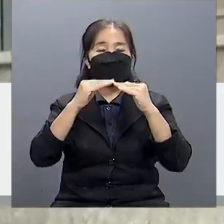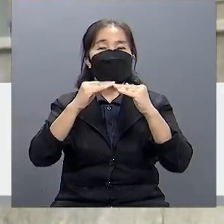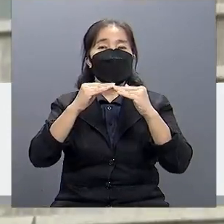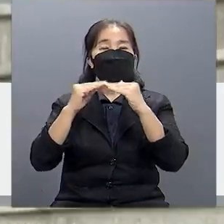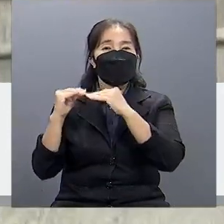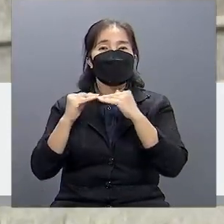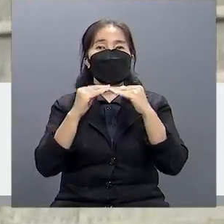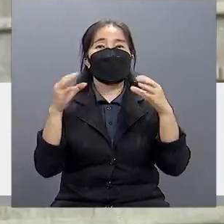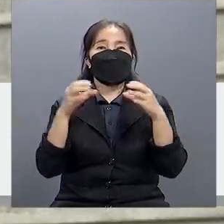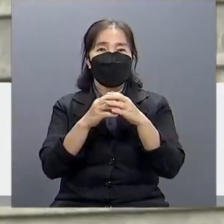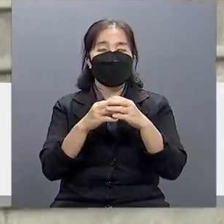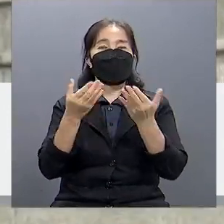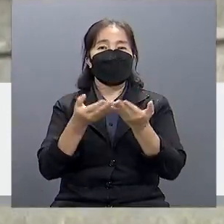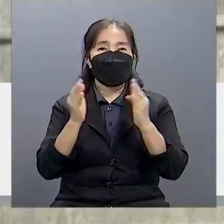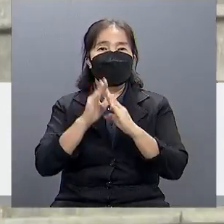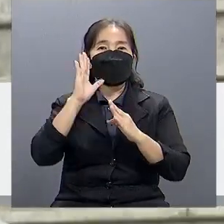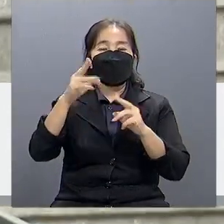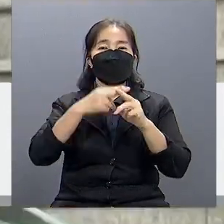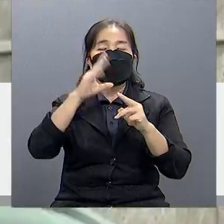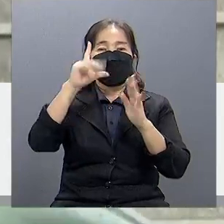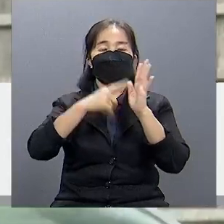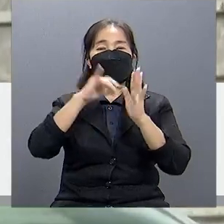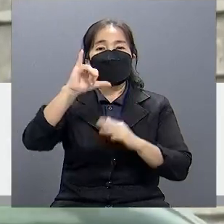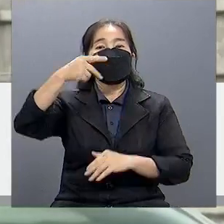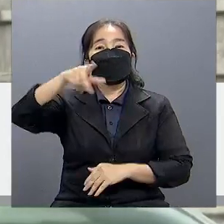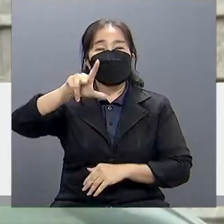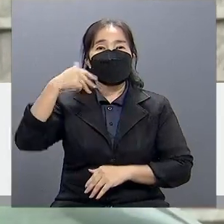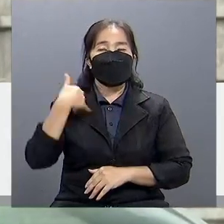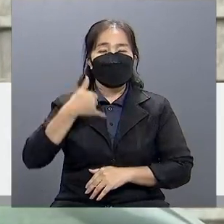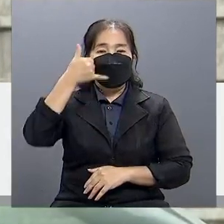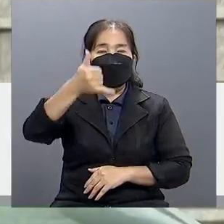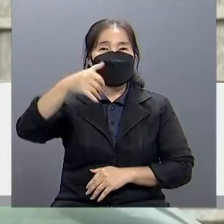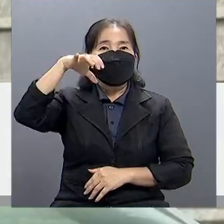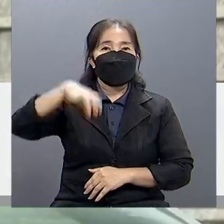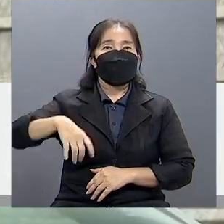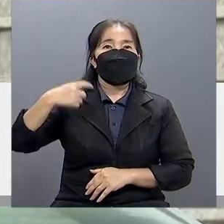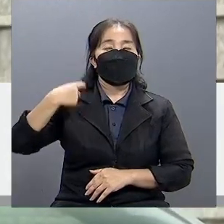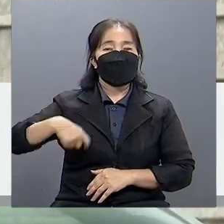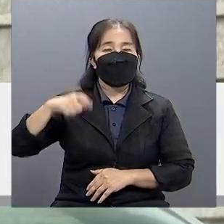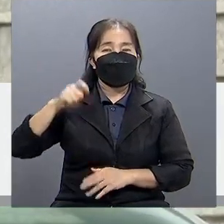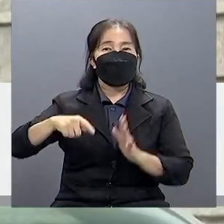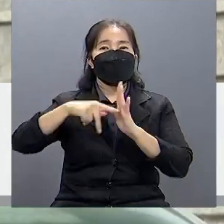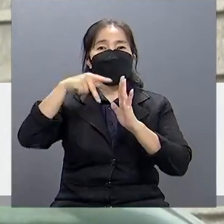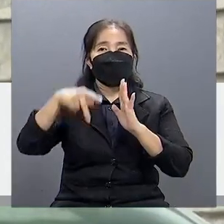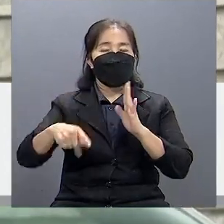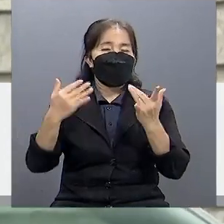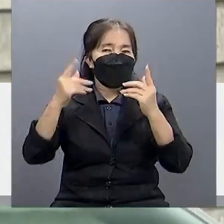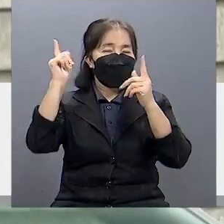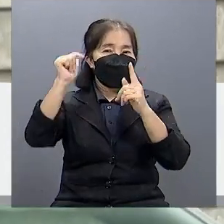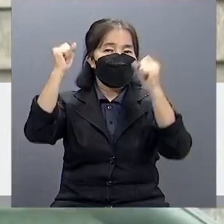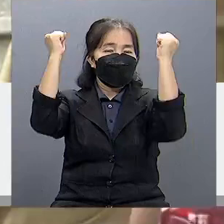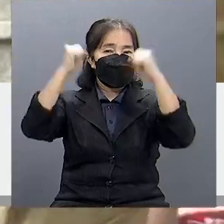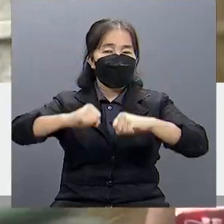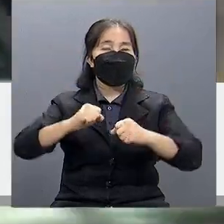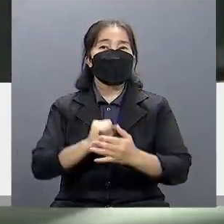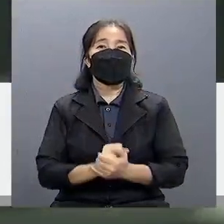วของนายชัยภูมิป่าแสเดินทางมาที่ศาลแพ่งถนนรัชดาภิเษกนะคะเพื่อรับฟังคำพิพากษาศาลอุทธรณ์ค่ะกรณีค